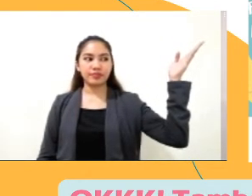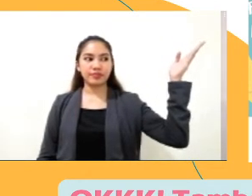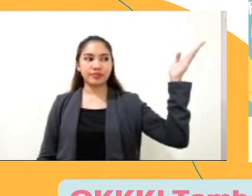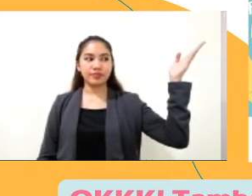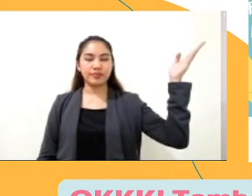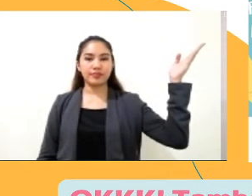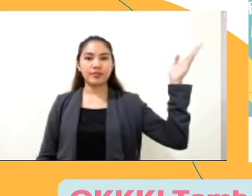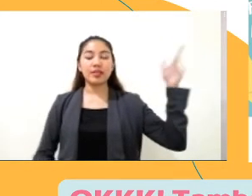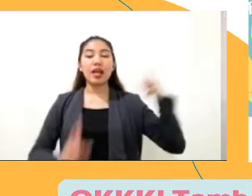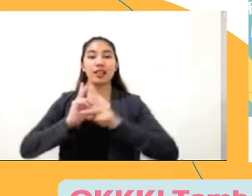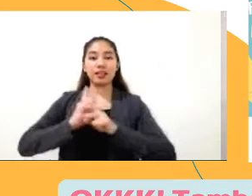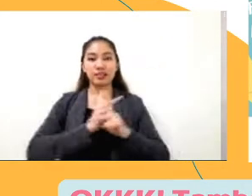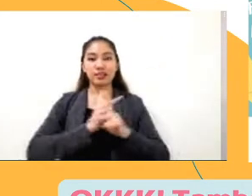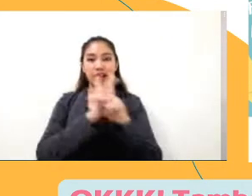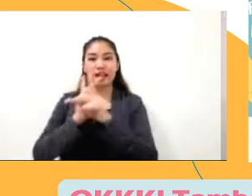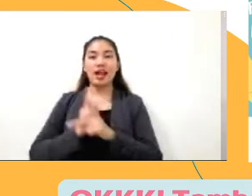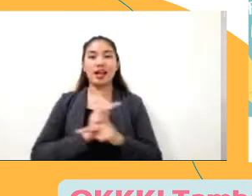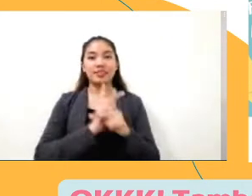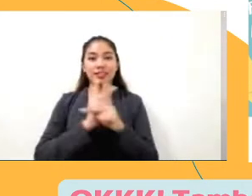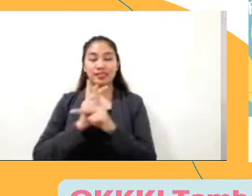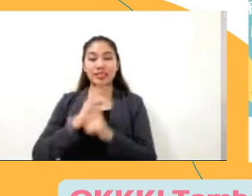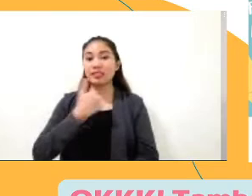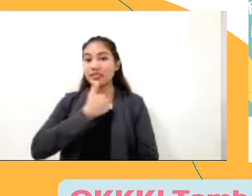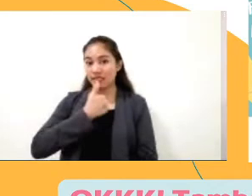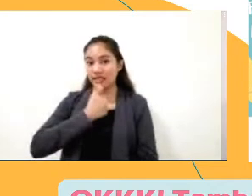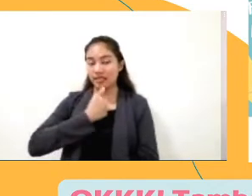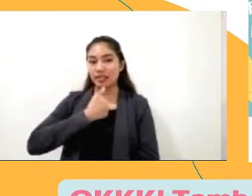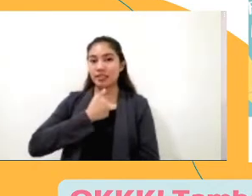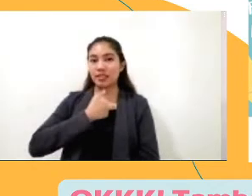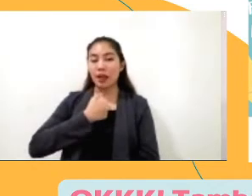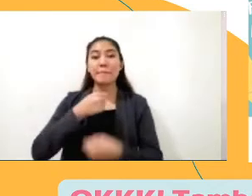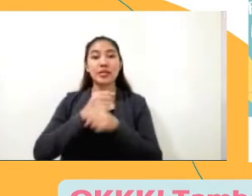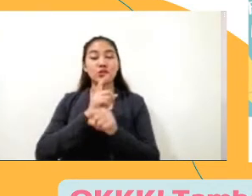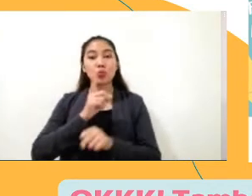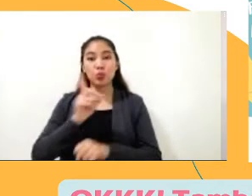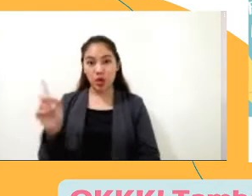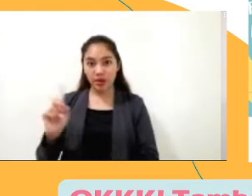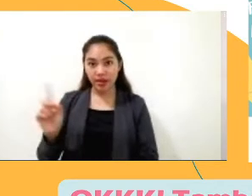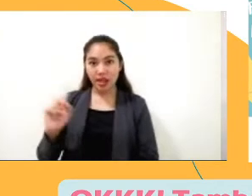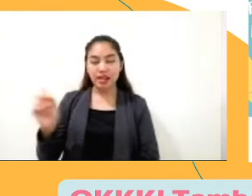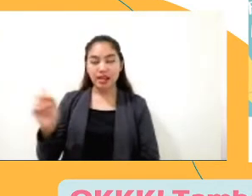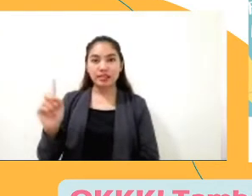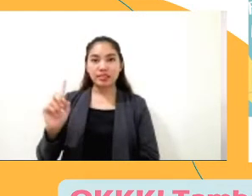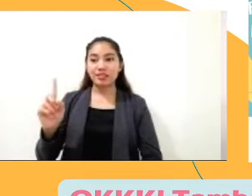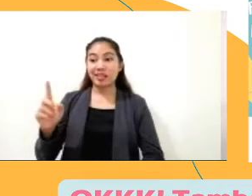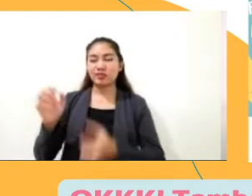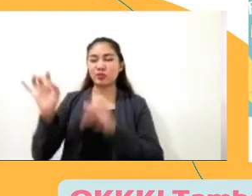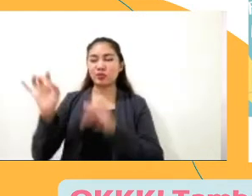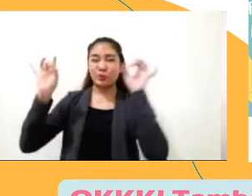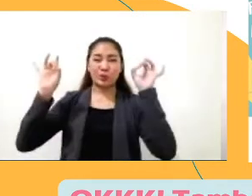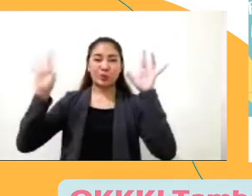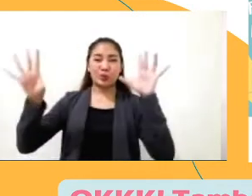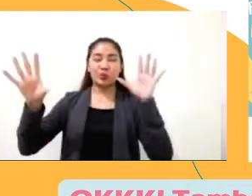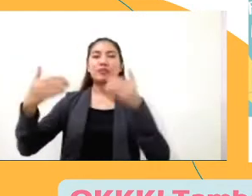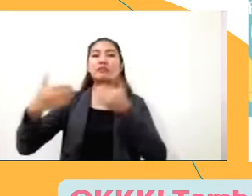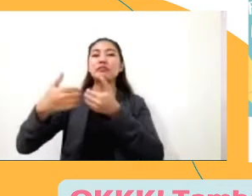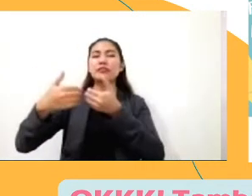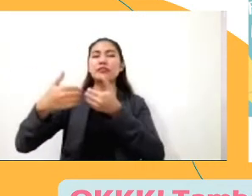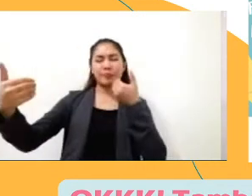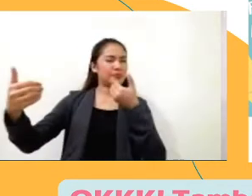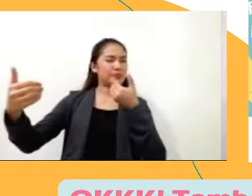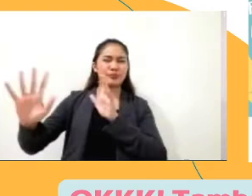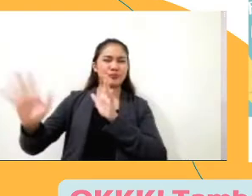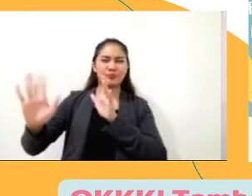alagaan din natin ang ating sarili, siguraduhin natin na malayo tayo sa kapamahakan,